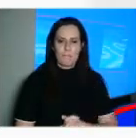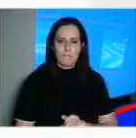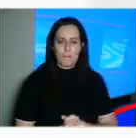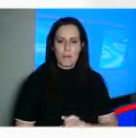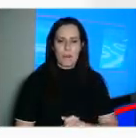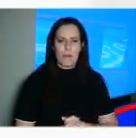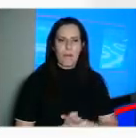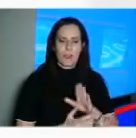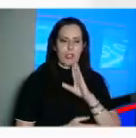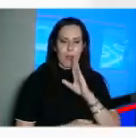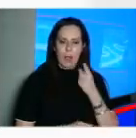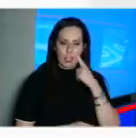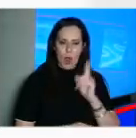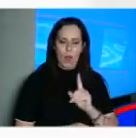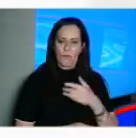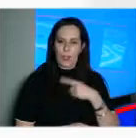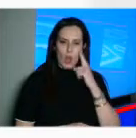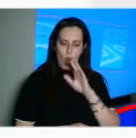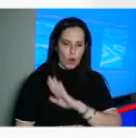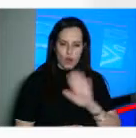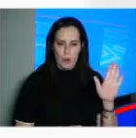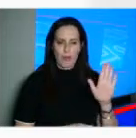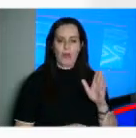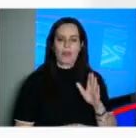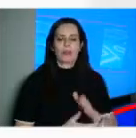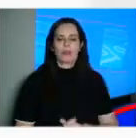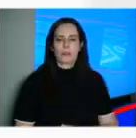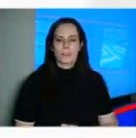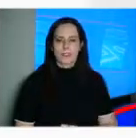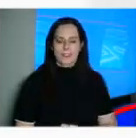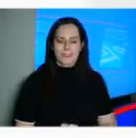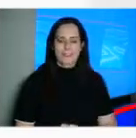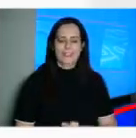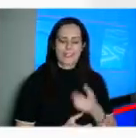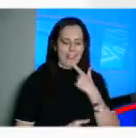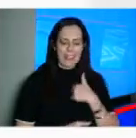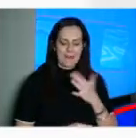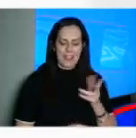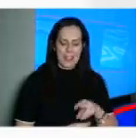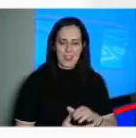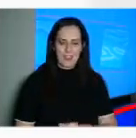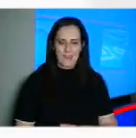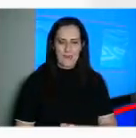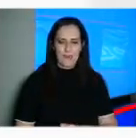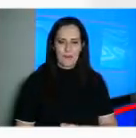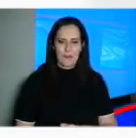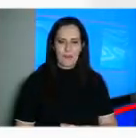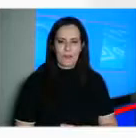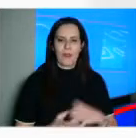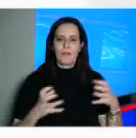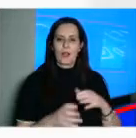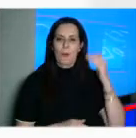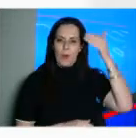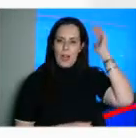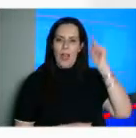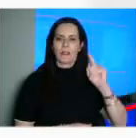איזושהי בעיה טכנית בוול, ואני לא רואה על אף וול, אני מסתובב כמו שוארמה, אז בוא תקריא, או אם לא... הנה, מפלגת